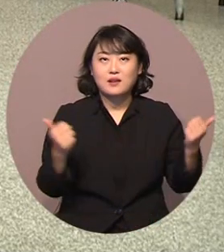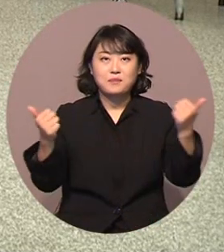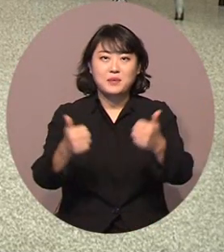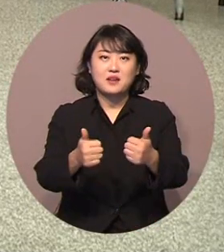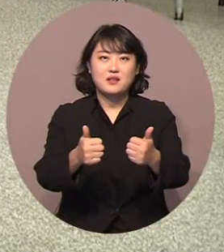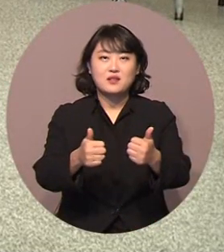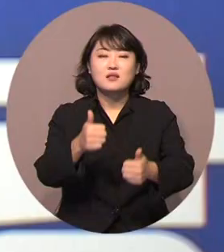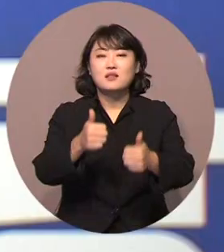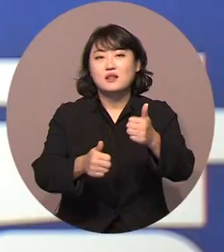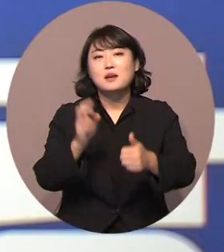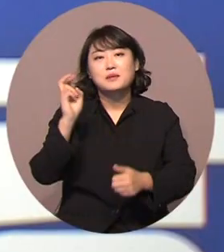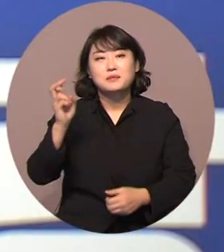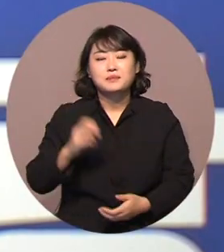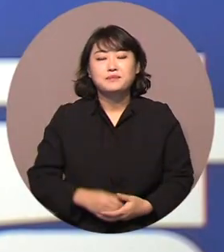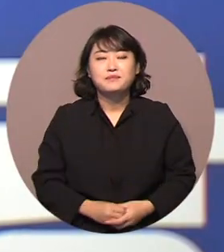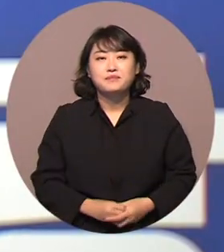경쟁을 치르게 됐습니다